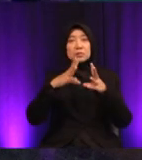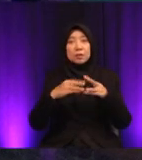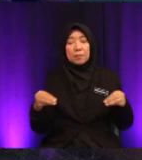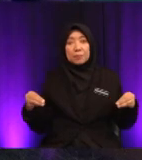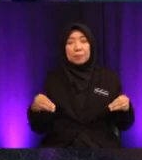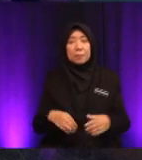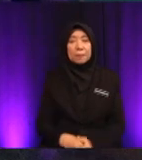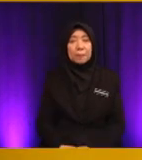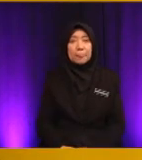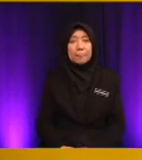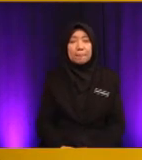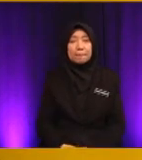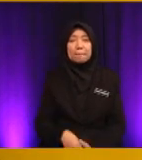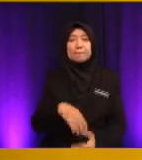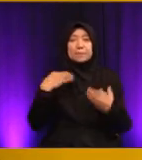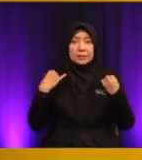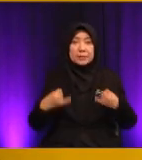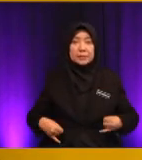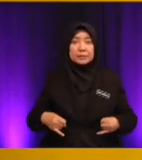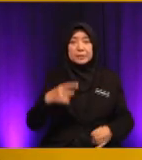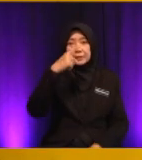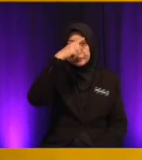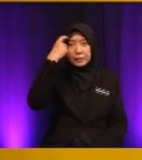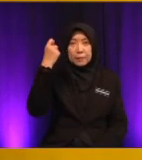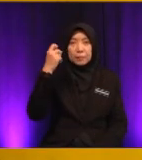tapi yang jasa hitam yang sebenarnya